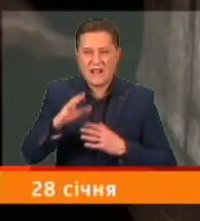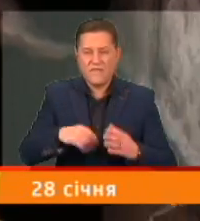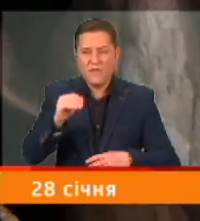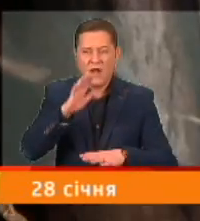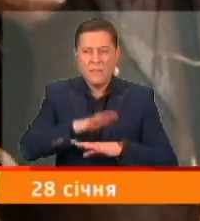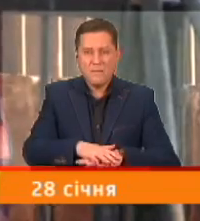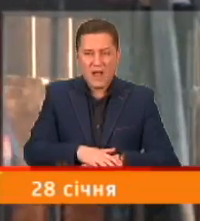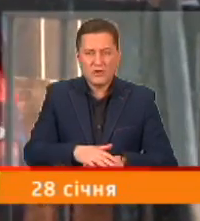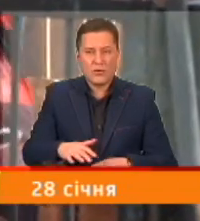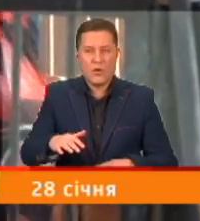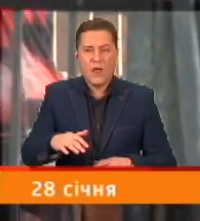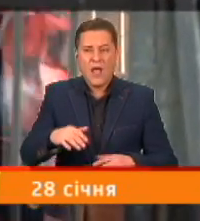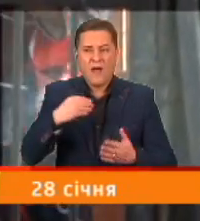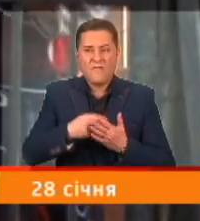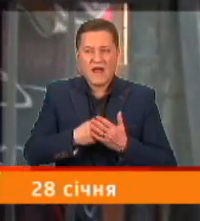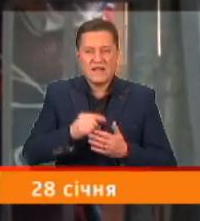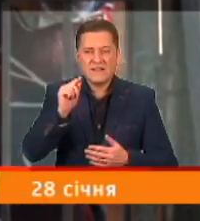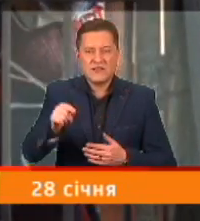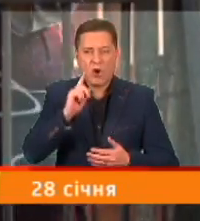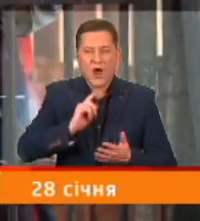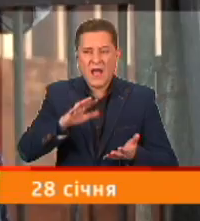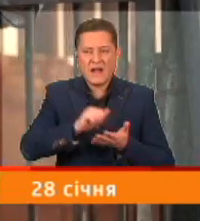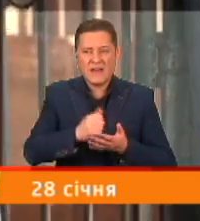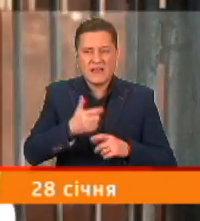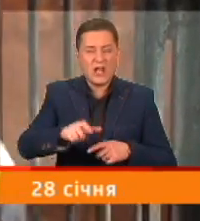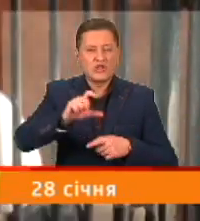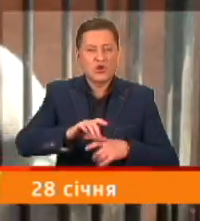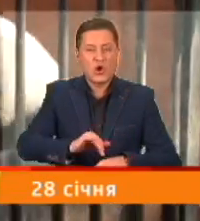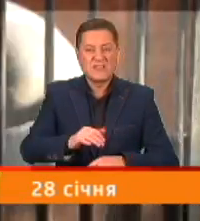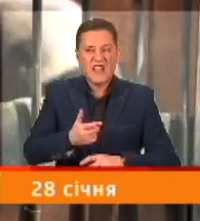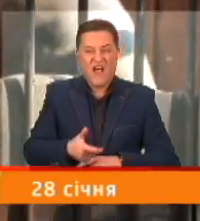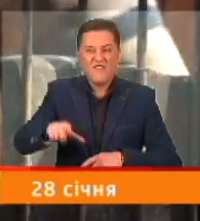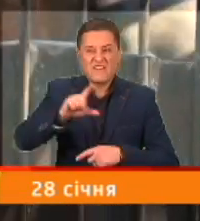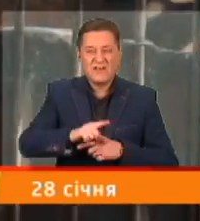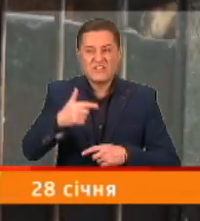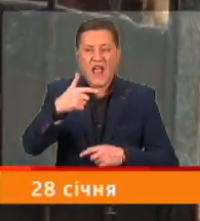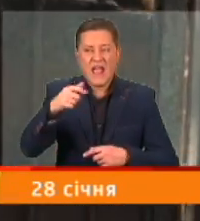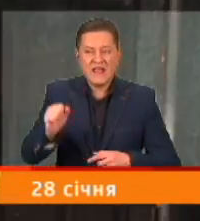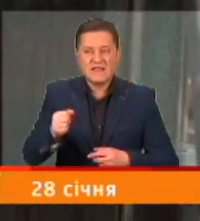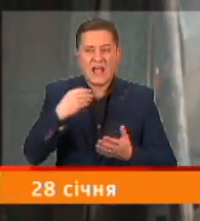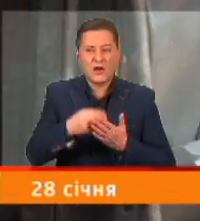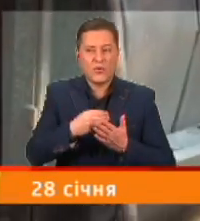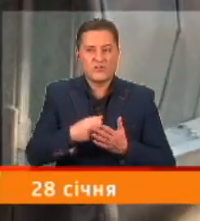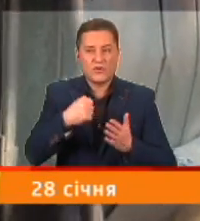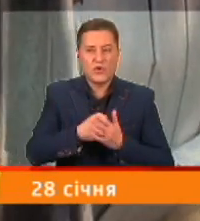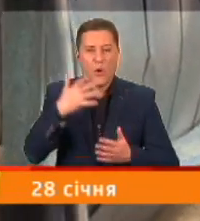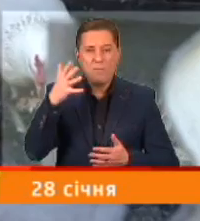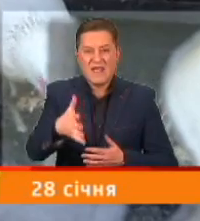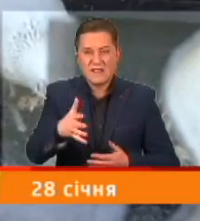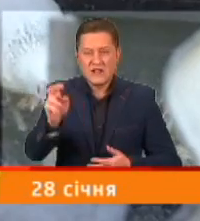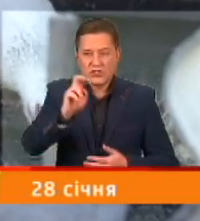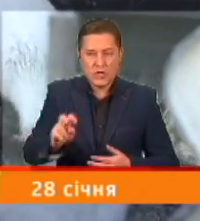стала товаром, то вартість цієї оренди зросла би щонайменше вдвічі, а гектар міг би коштувати до